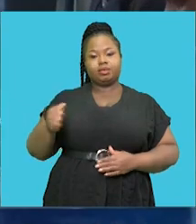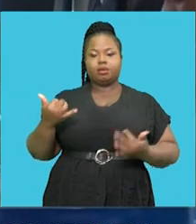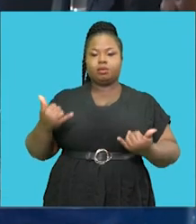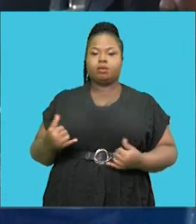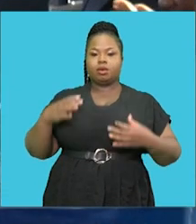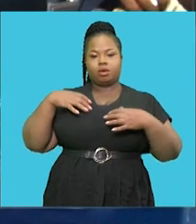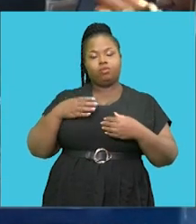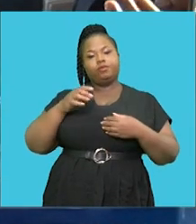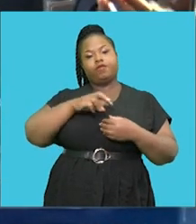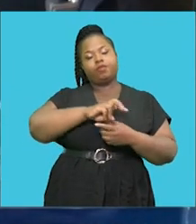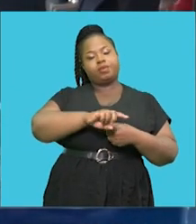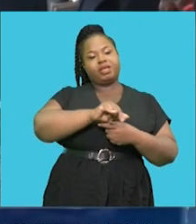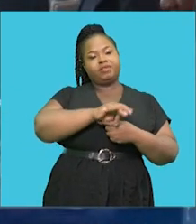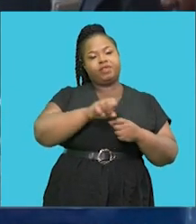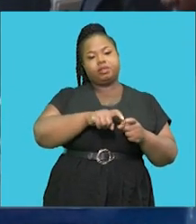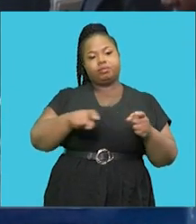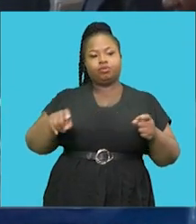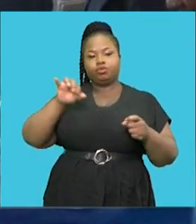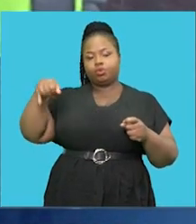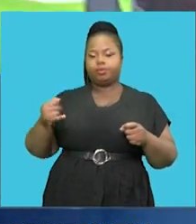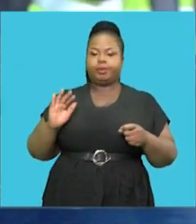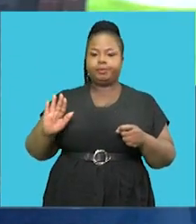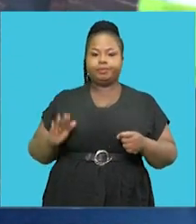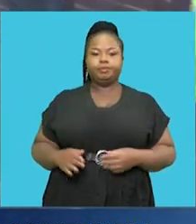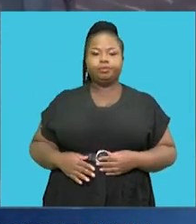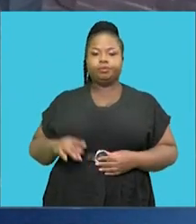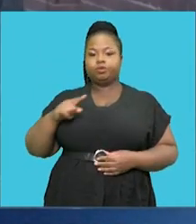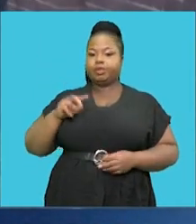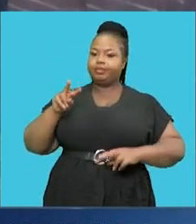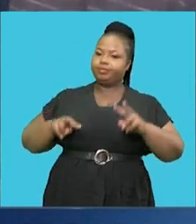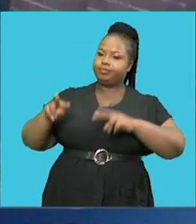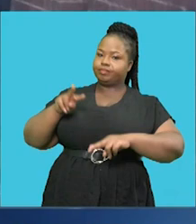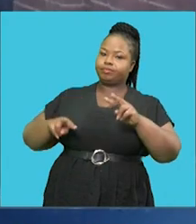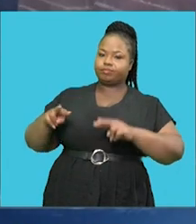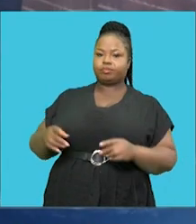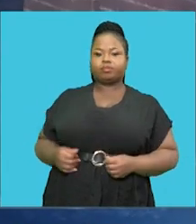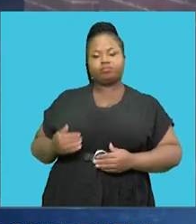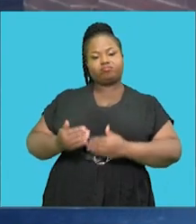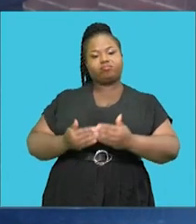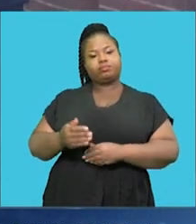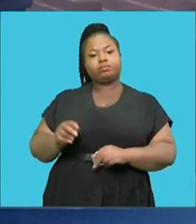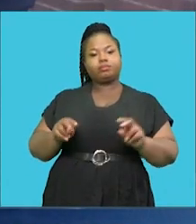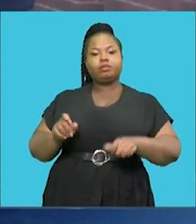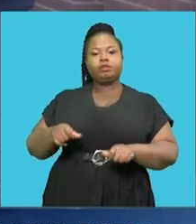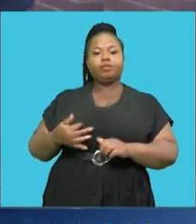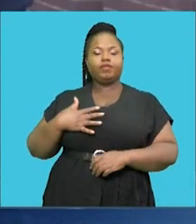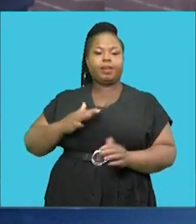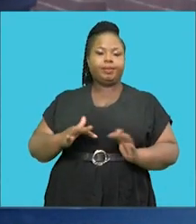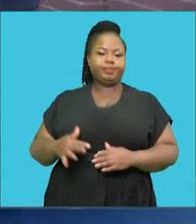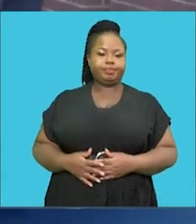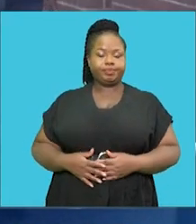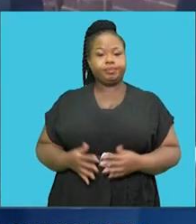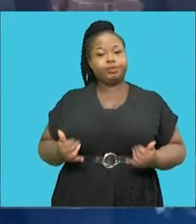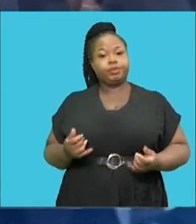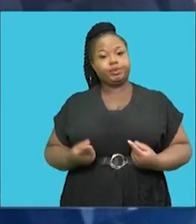uhambo olusuka eNansfield ukuya eGoli ukwenza uhlolo lwenkqubo nokuthethisana nabakhweli.